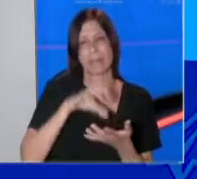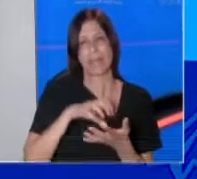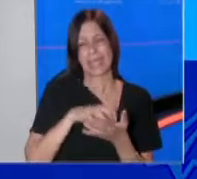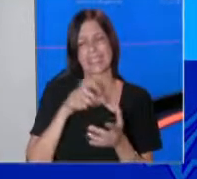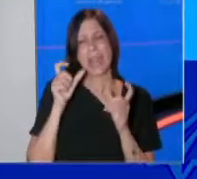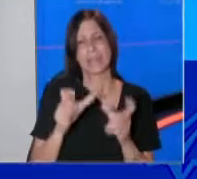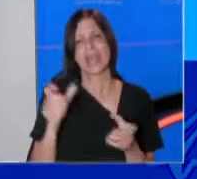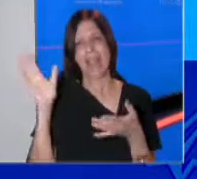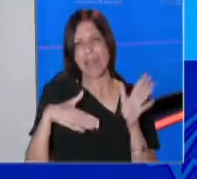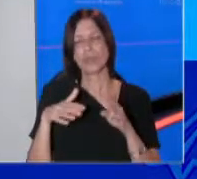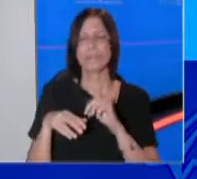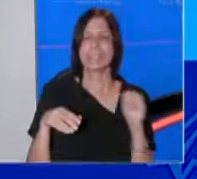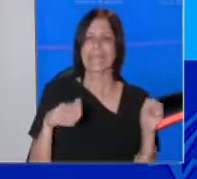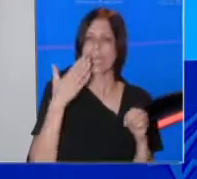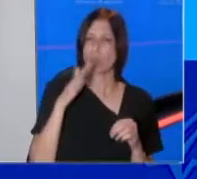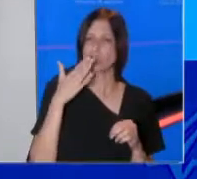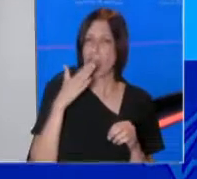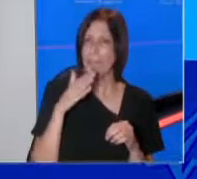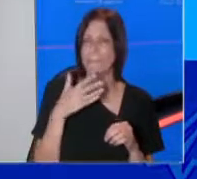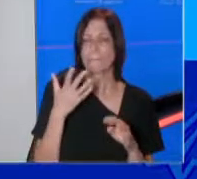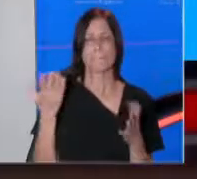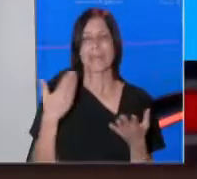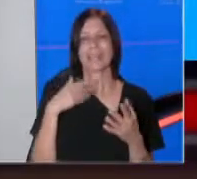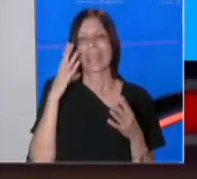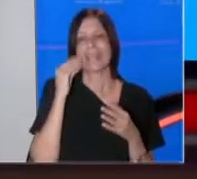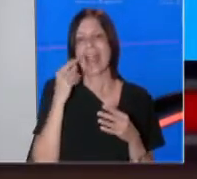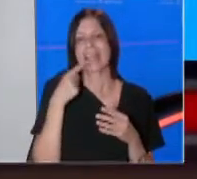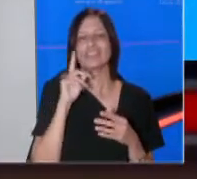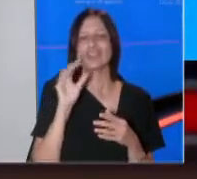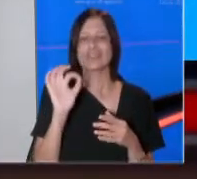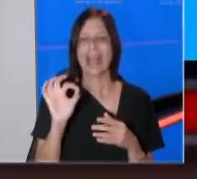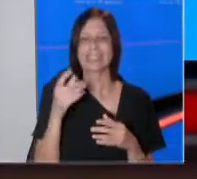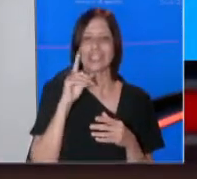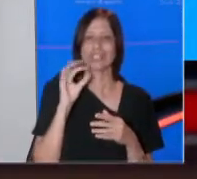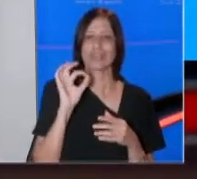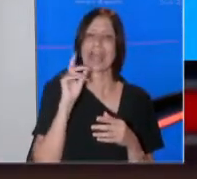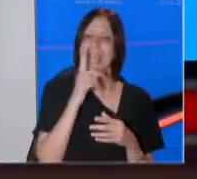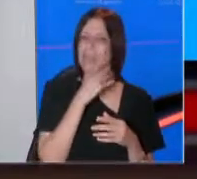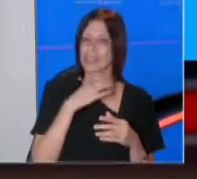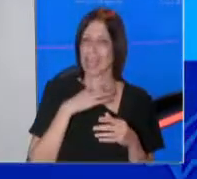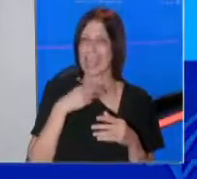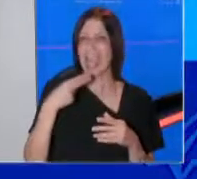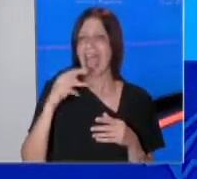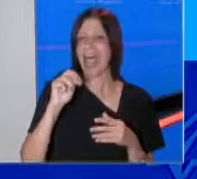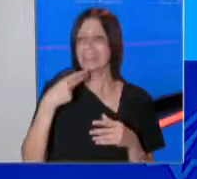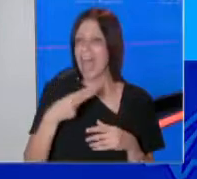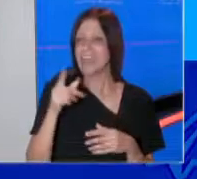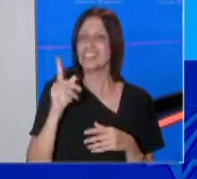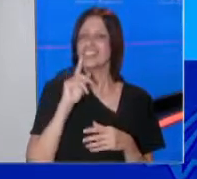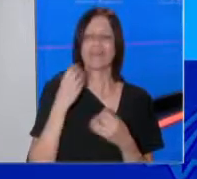למניעת אלימות במזרח ירושלים. הנה, א', אני כל כך נהנה להגיד את השם שלך, כי זה השם של אמא שלי, הנה, שזה שם